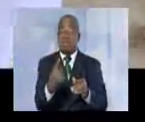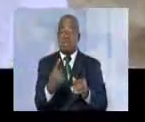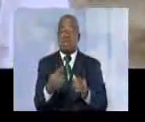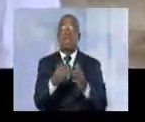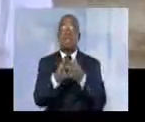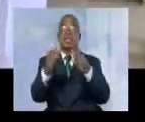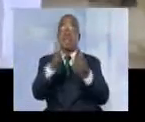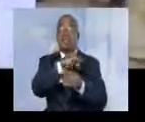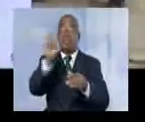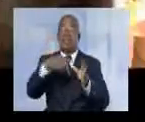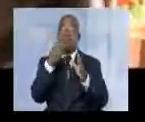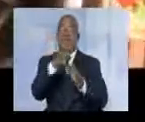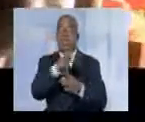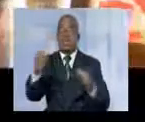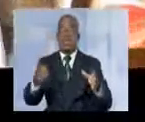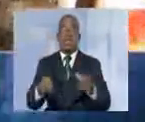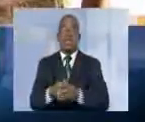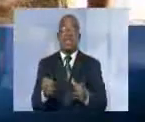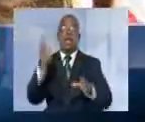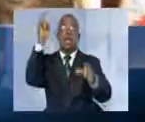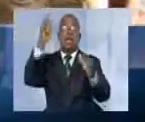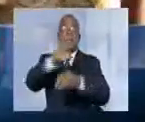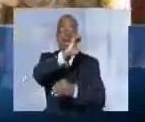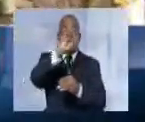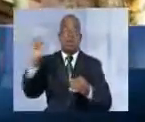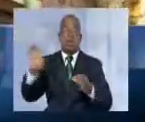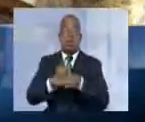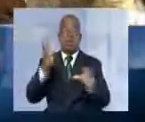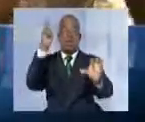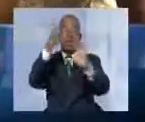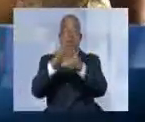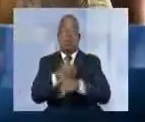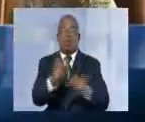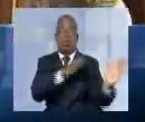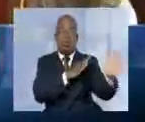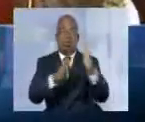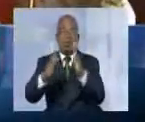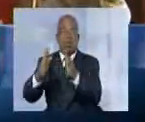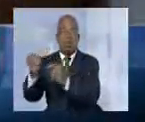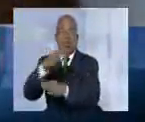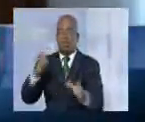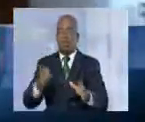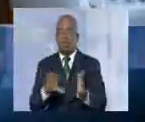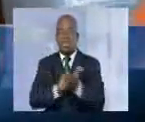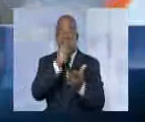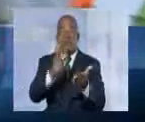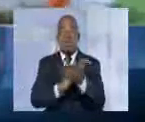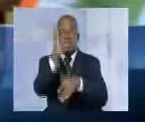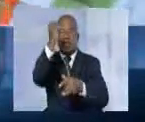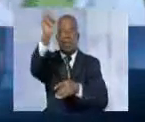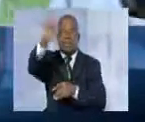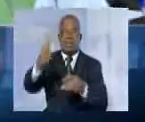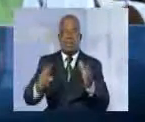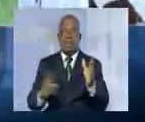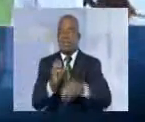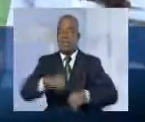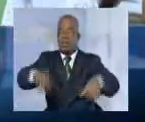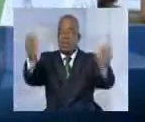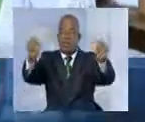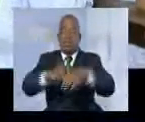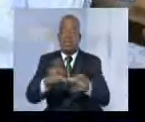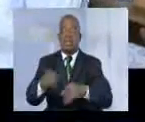CEI, Enza Diomandé, le taux de participation s'est amélioré, passant de 30 à 60%. Les résultats continuent